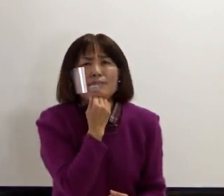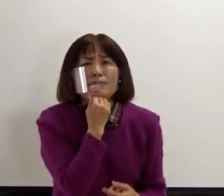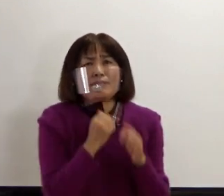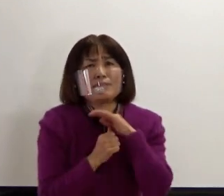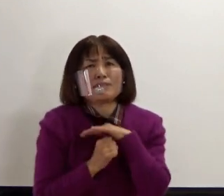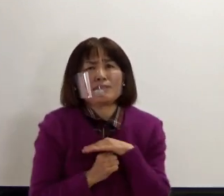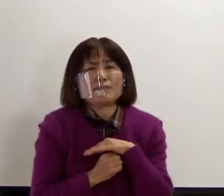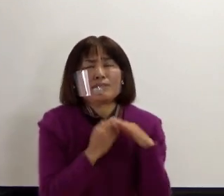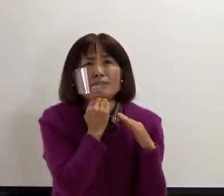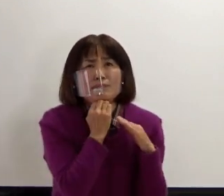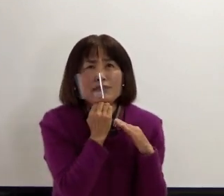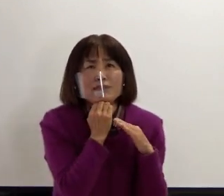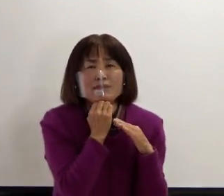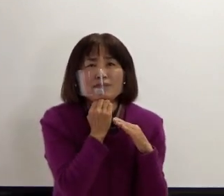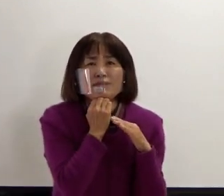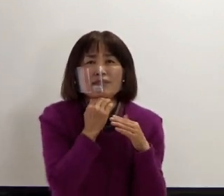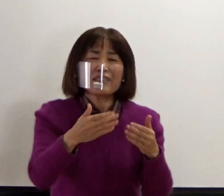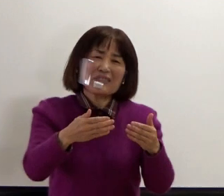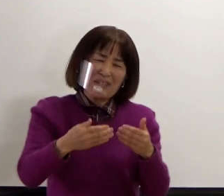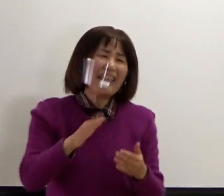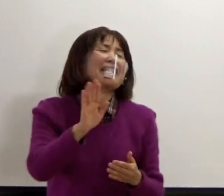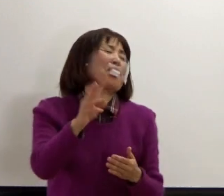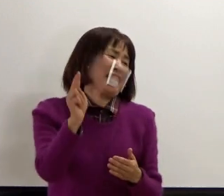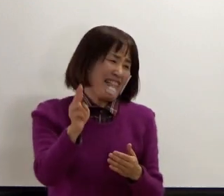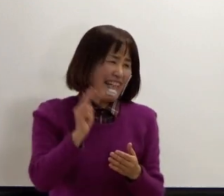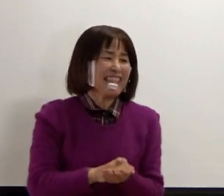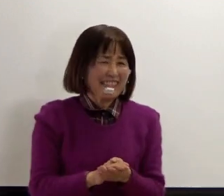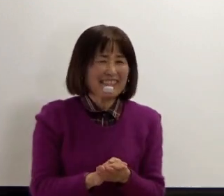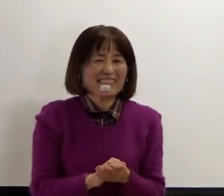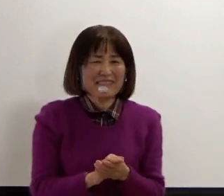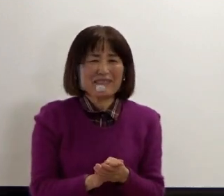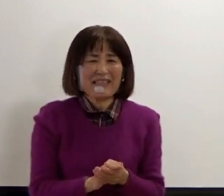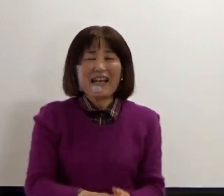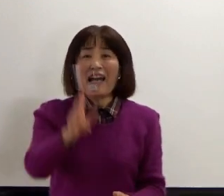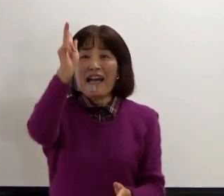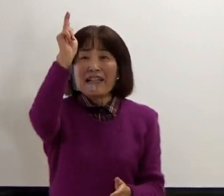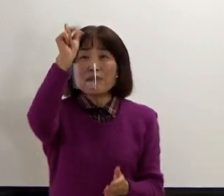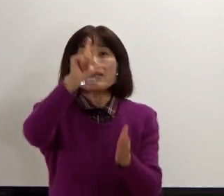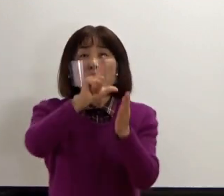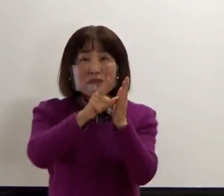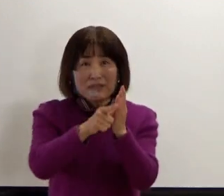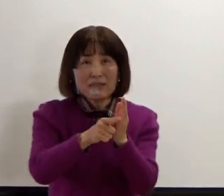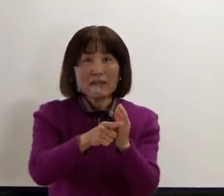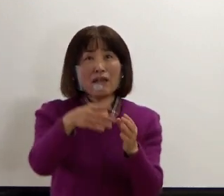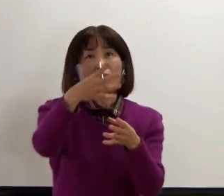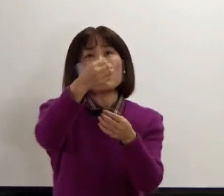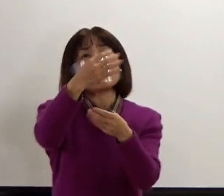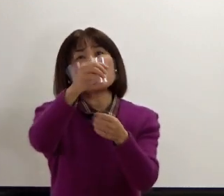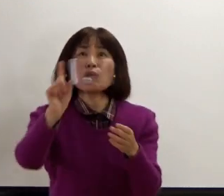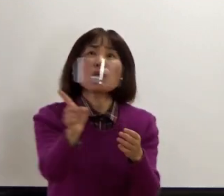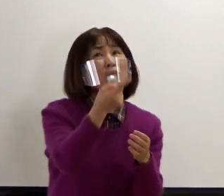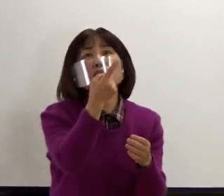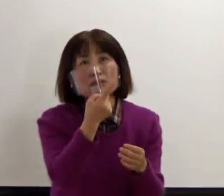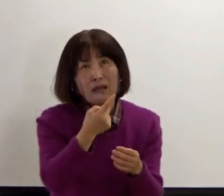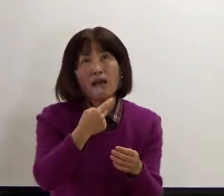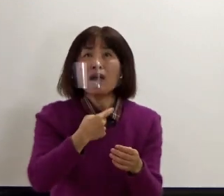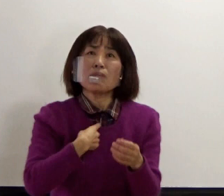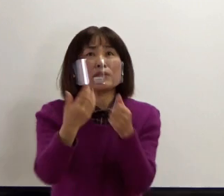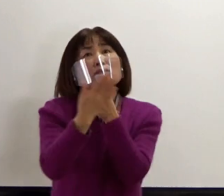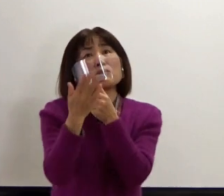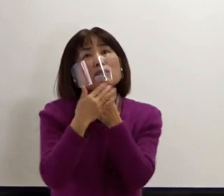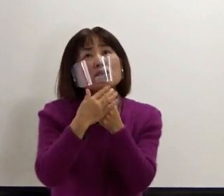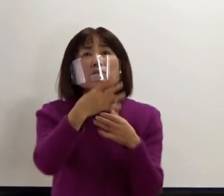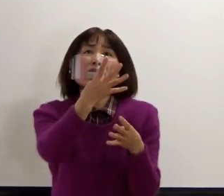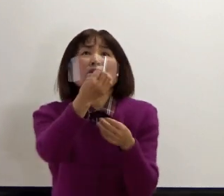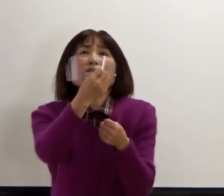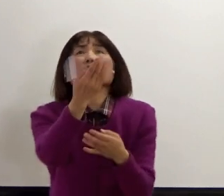ませんね。その時がいつかは私たちに分かりませんから、神様いつですかいつですかと思いながら、祈り続けなければなら